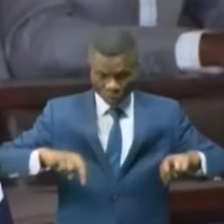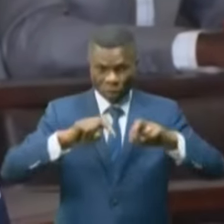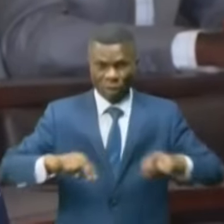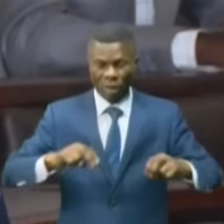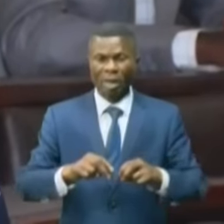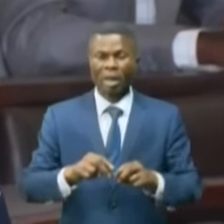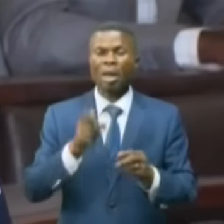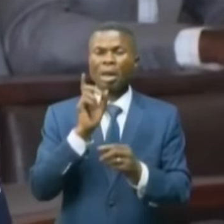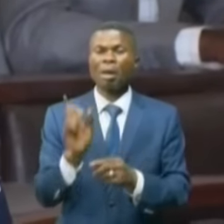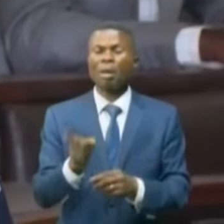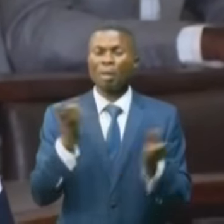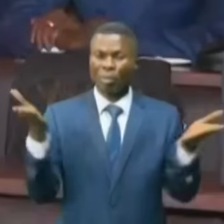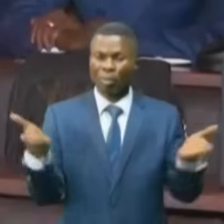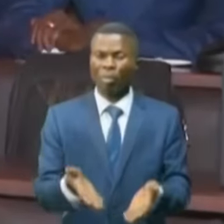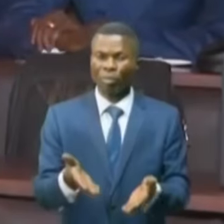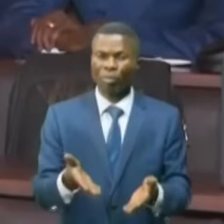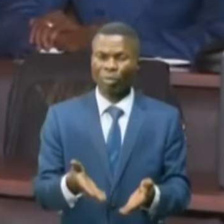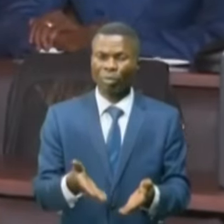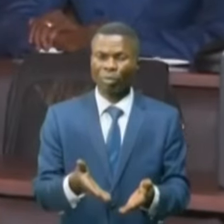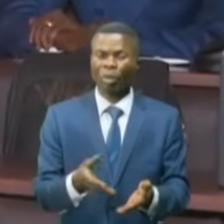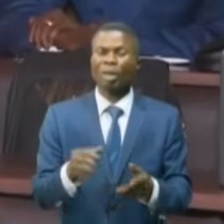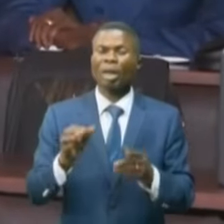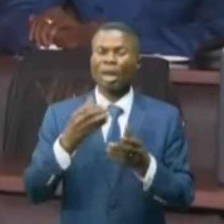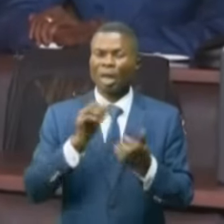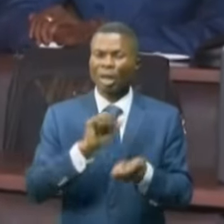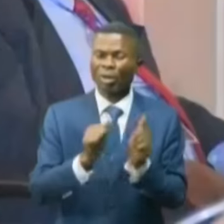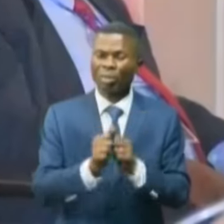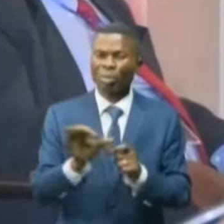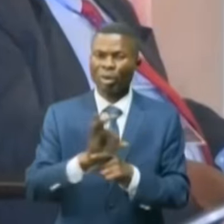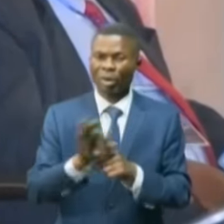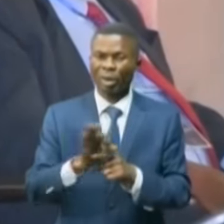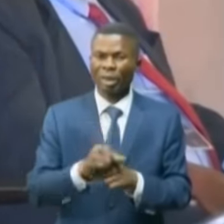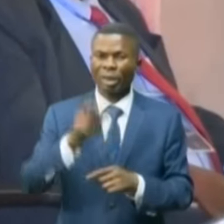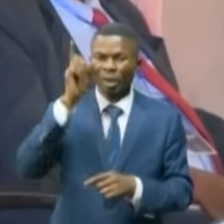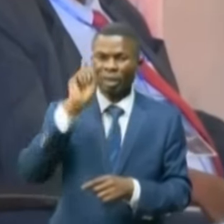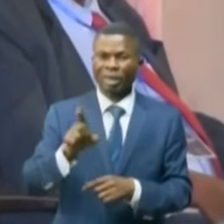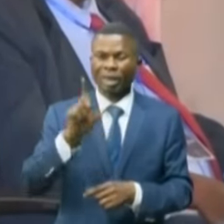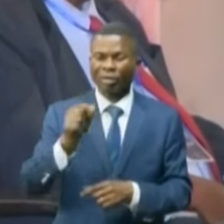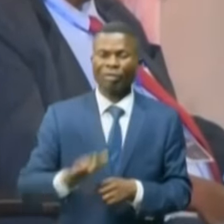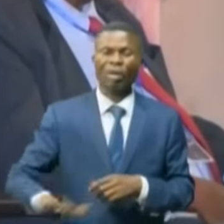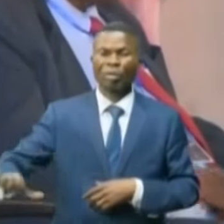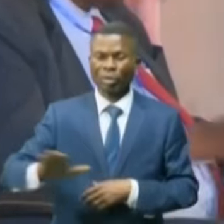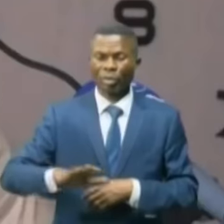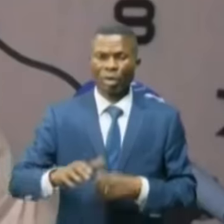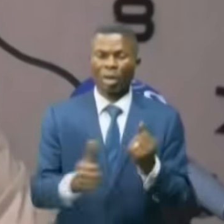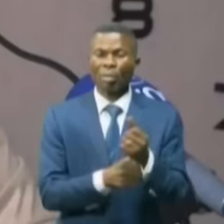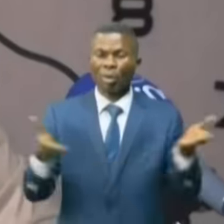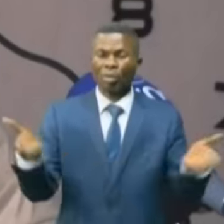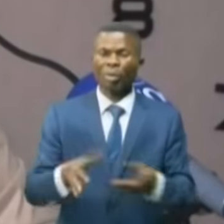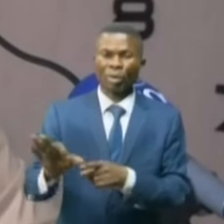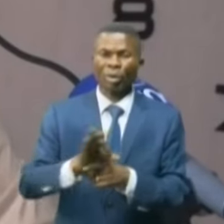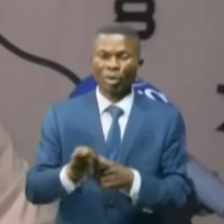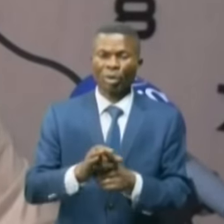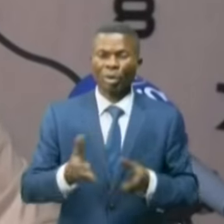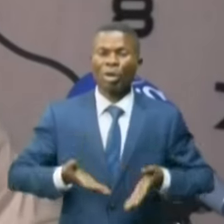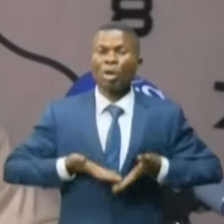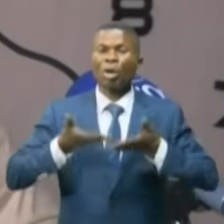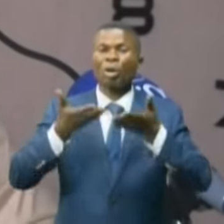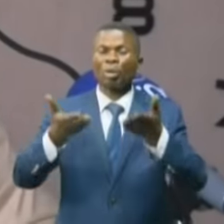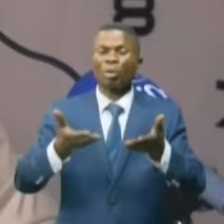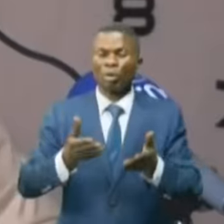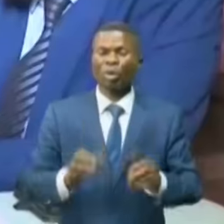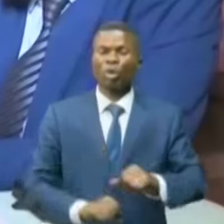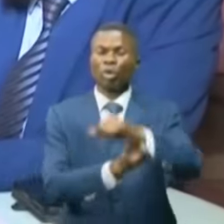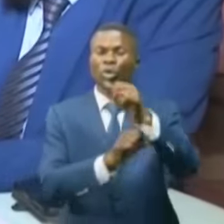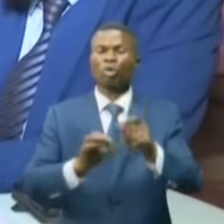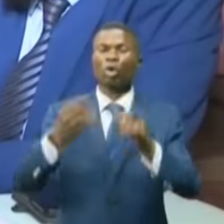parmi les principaux domaines de l'affirmation et de la puissance d'un État. Les participants ont suggéré de favoriser les formations